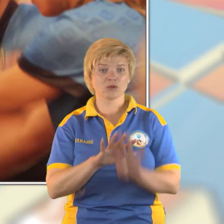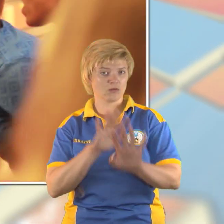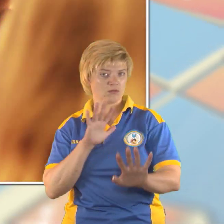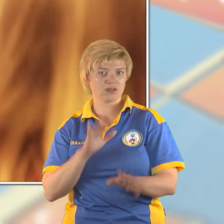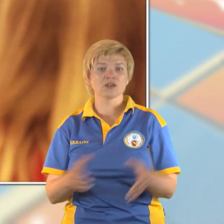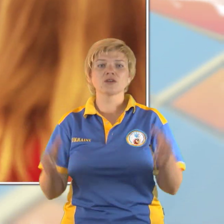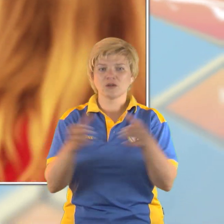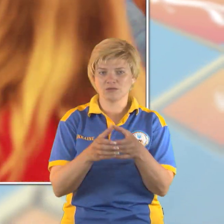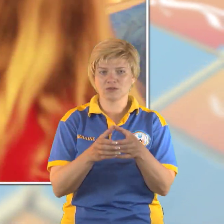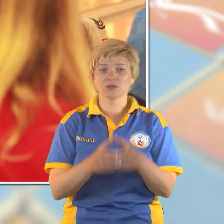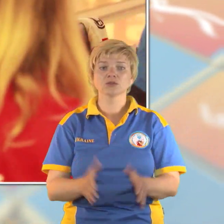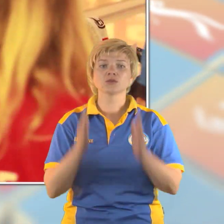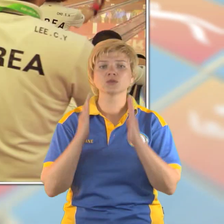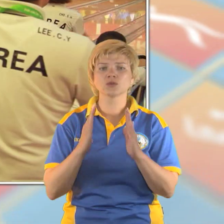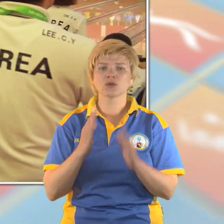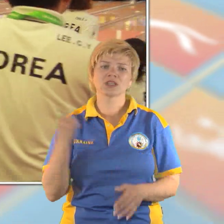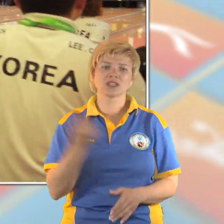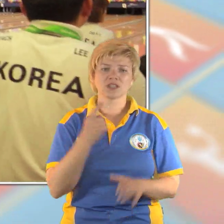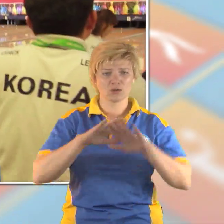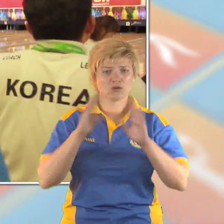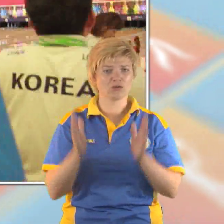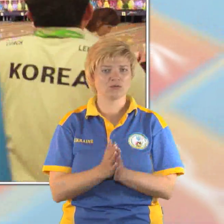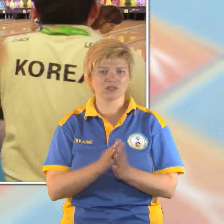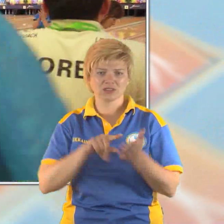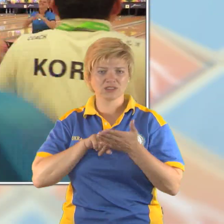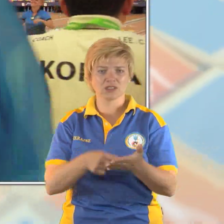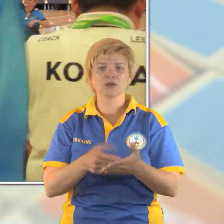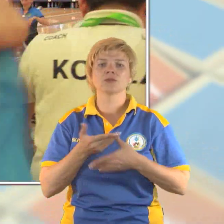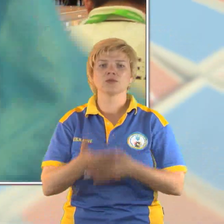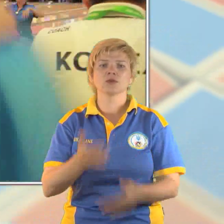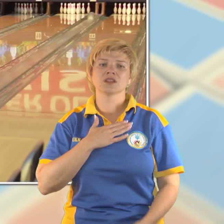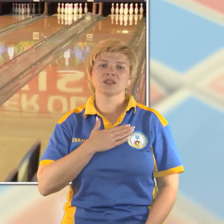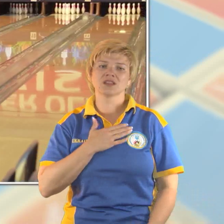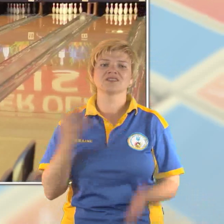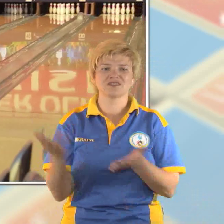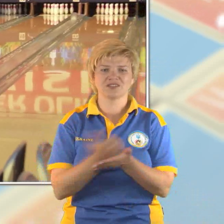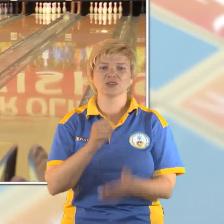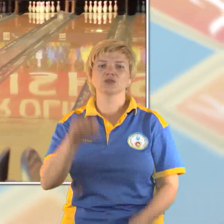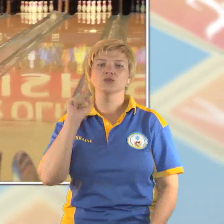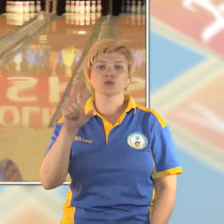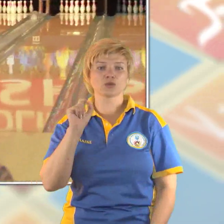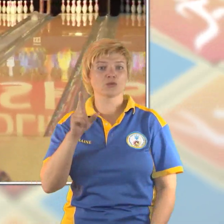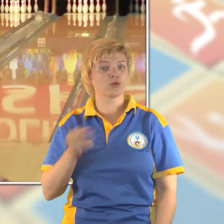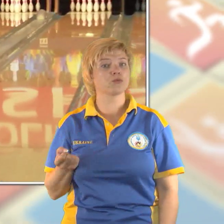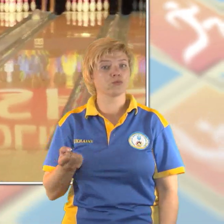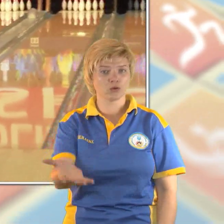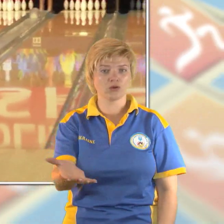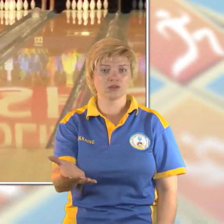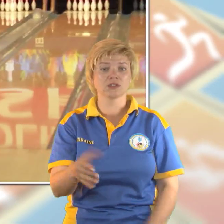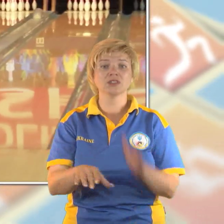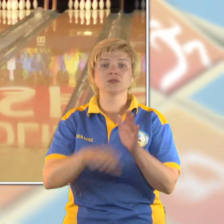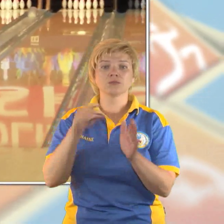Команда, команда і ще раз команда. Саме єднання навколо однієї спільної мети допомогло нам взяти